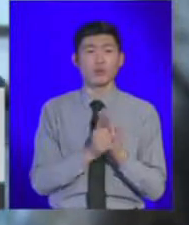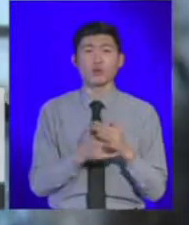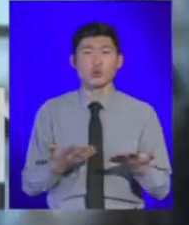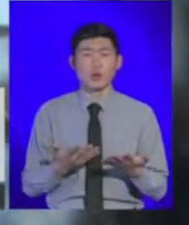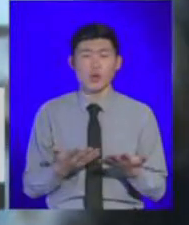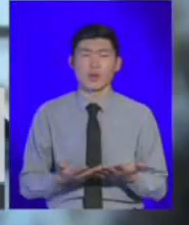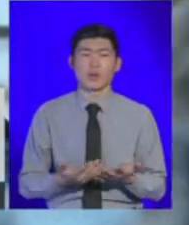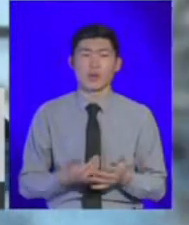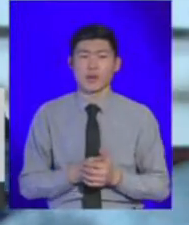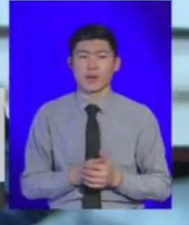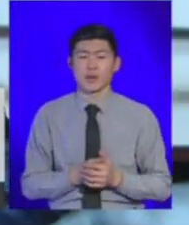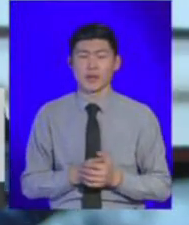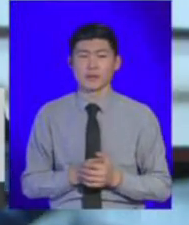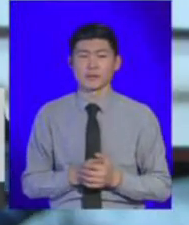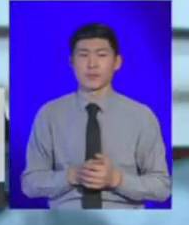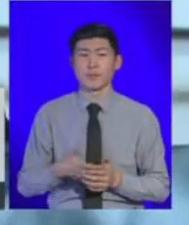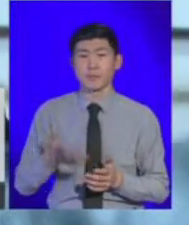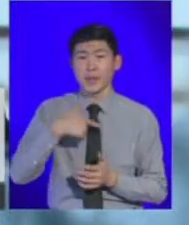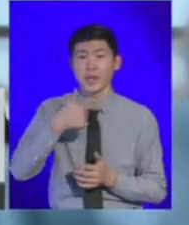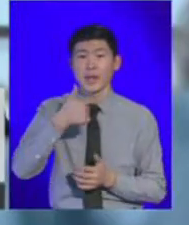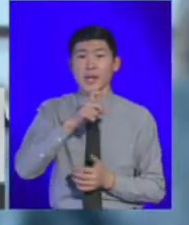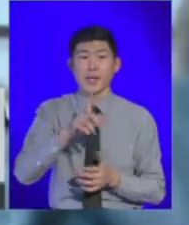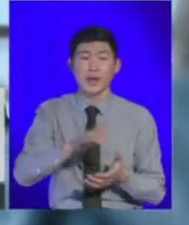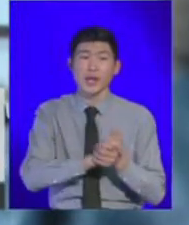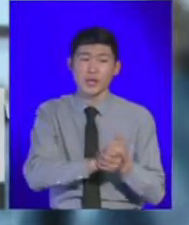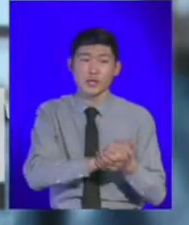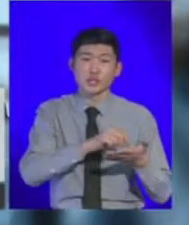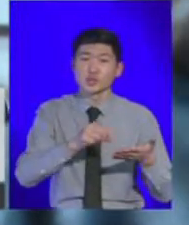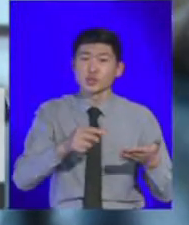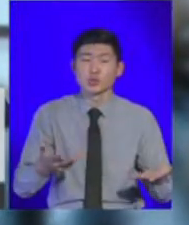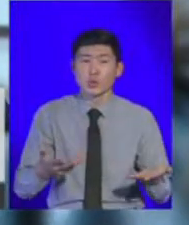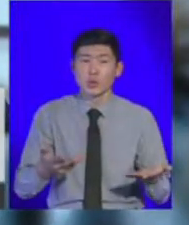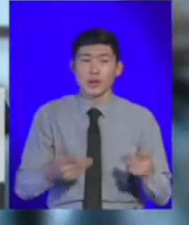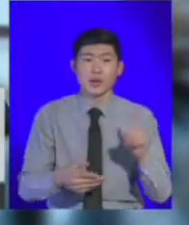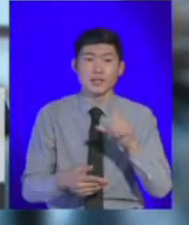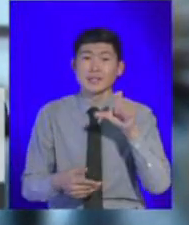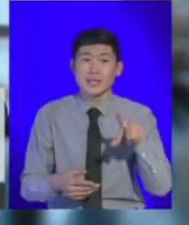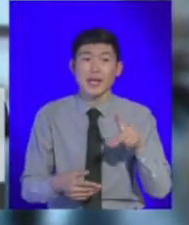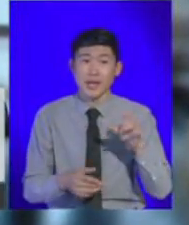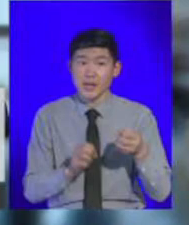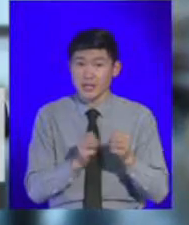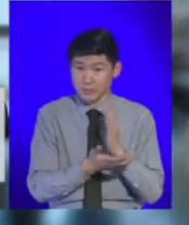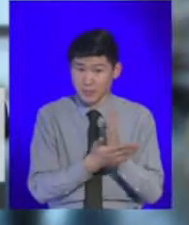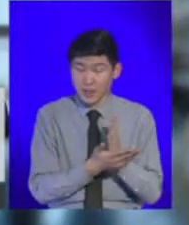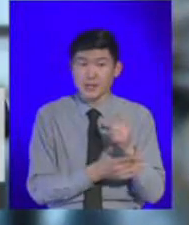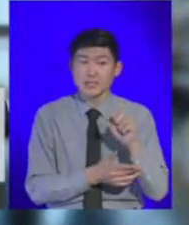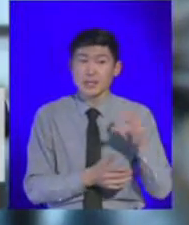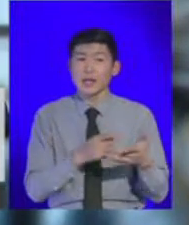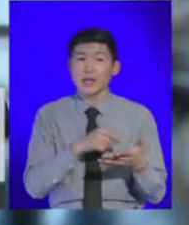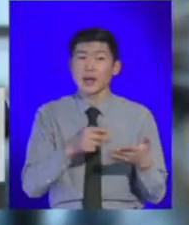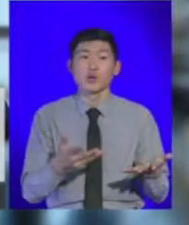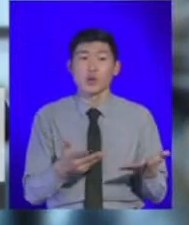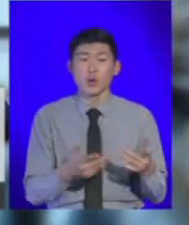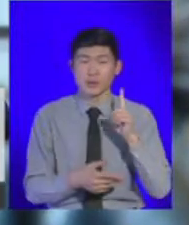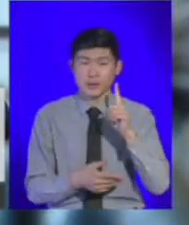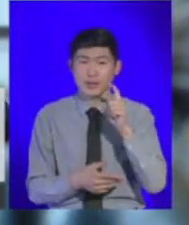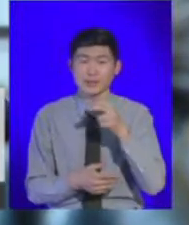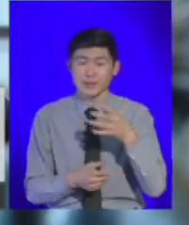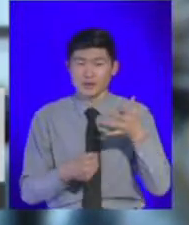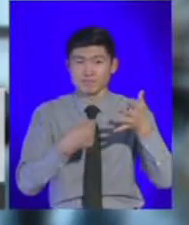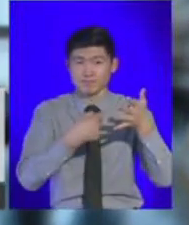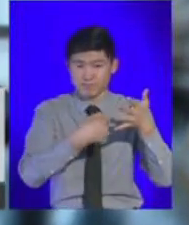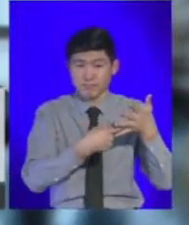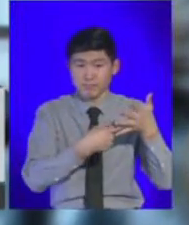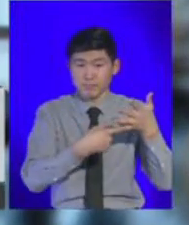нар нөгөө нэг гэрээ хийхдээ одоо энэ зээлийн гэрээ хийж байгаа шүү дээ. Зээлийн гэрээ хийхдээ зээлийн гэрээн дээр бид нар нэг залтыг оруулж байгаа. За